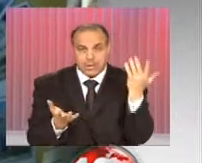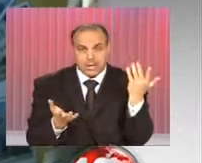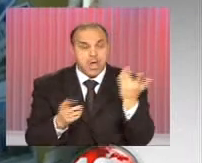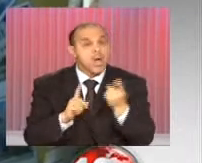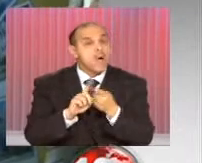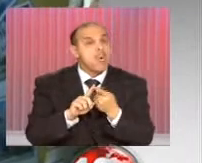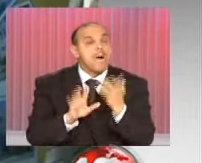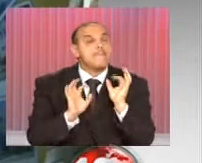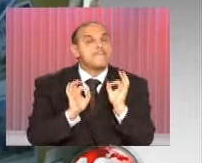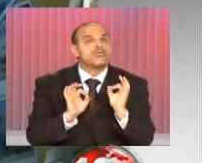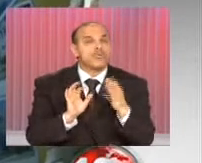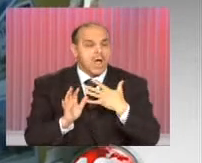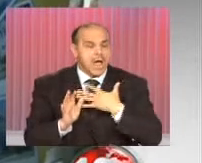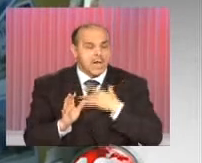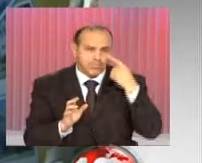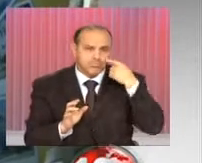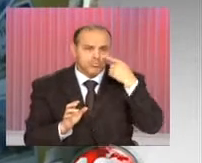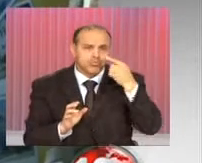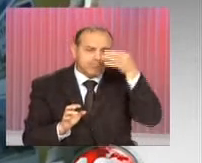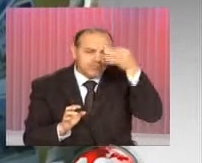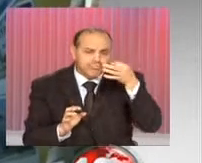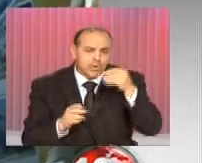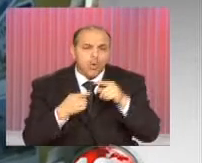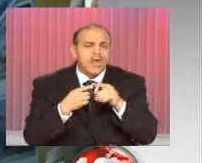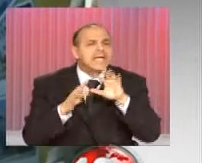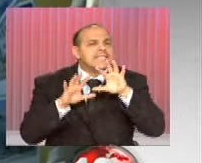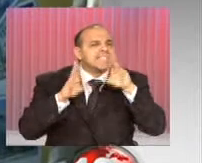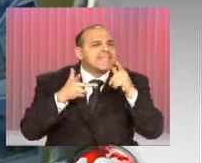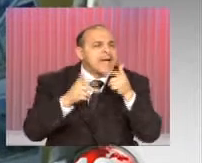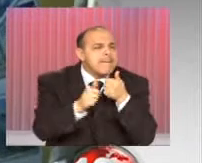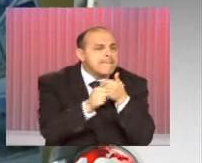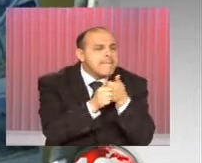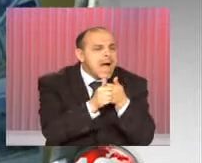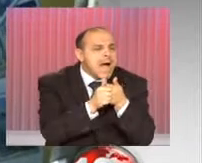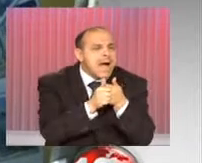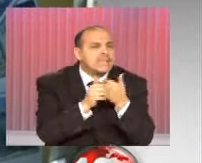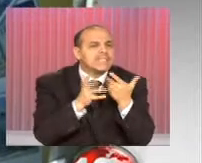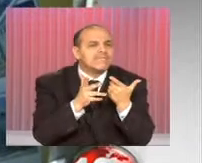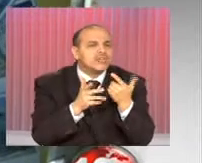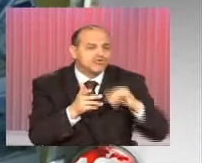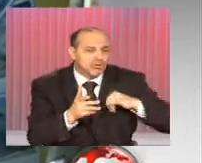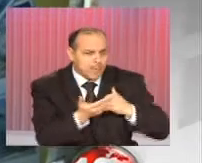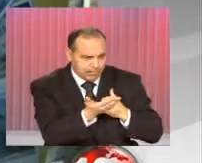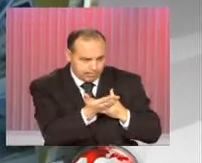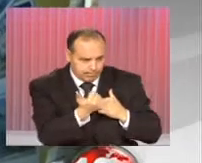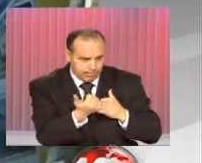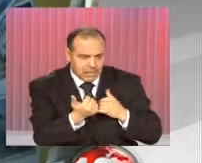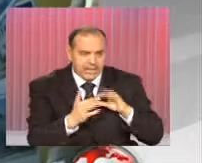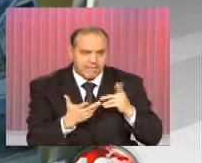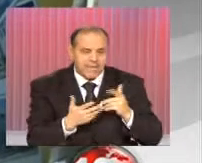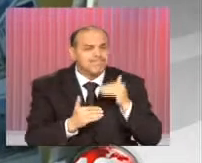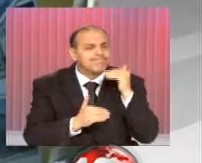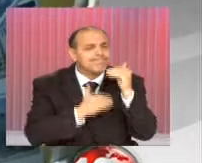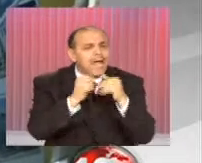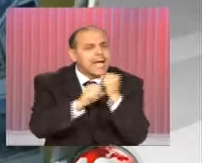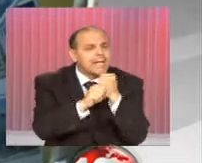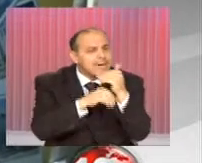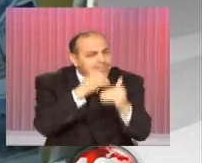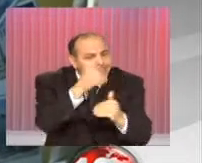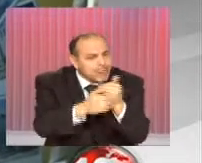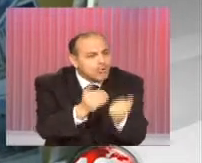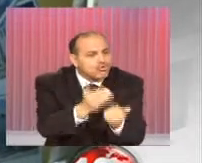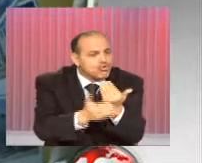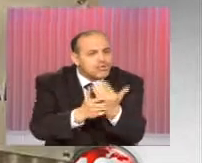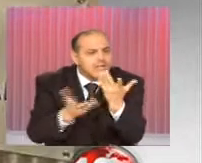المهمه انه نراها اساسيه هي كيفيه المرافقه والاخذ بيد الباعثين هذايا لتطوير